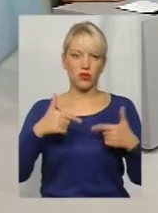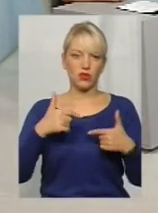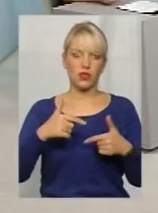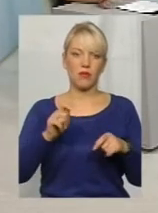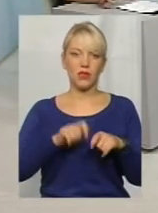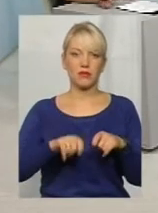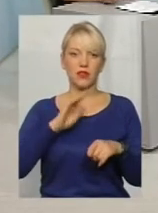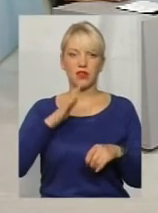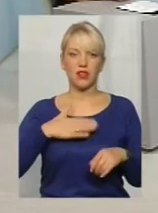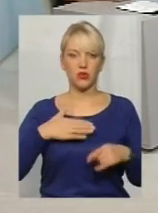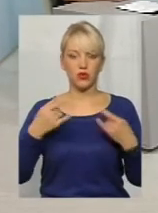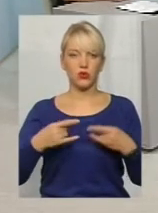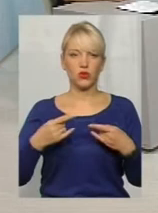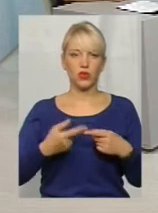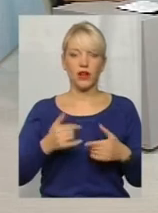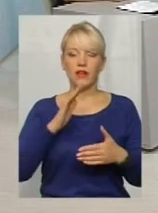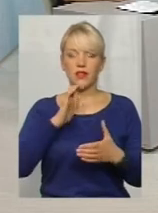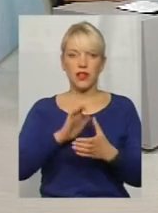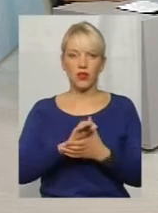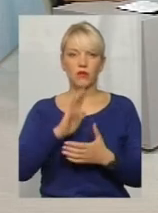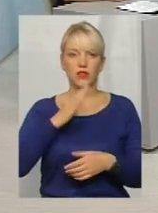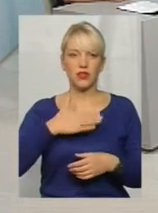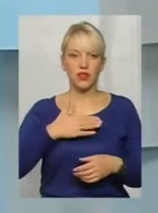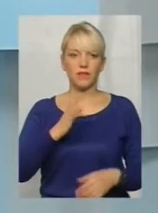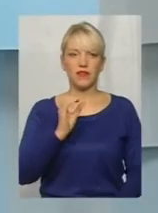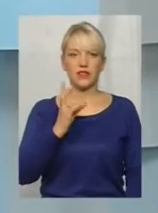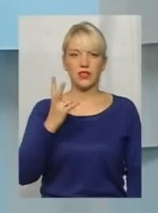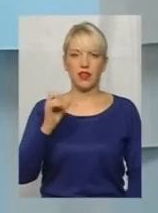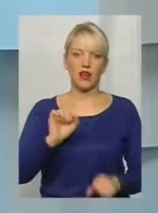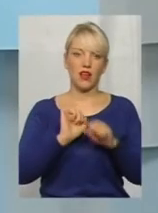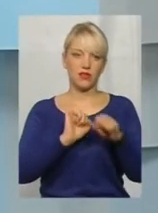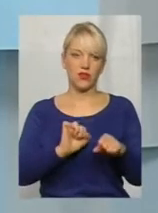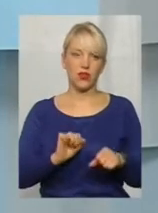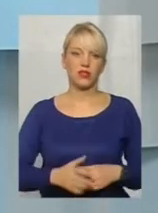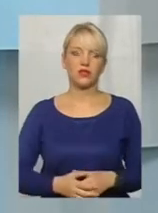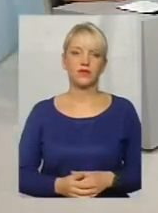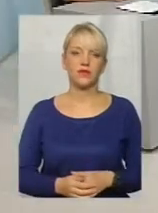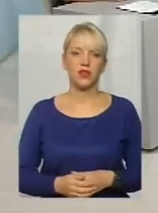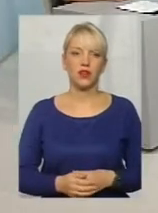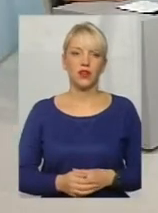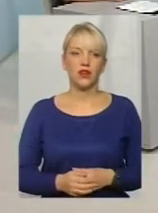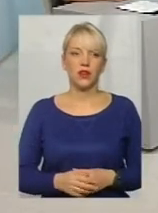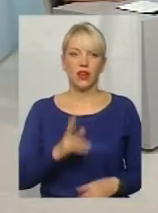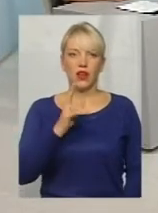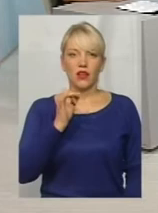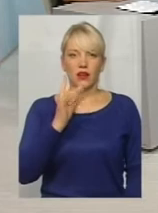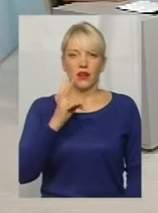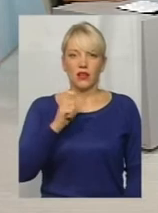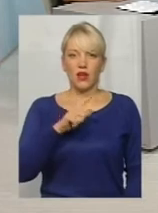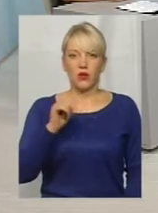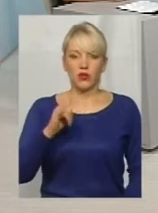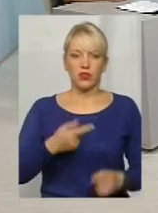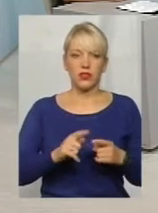нашої студії. Отож, знайомтесь. У нашій студії сьогодні Наталія Весна, адвокат. Доброго дня. Доброго дня. Костянтин Карнаух, завідуючий